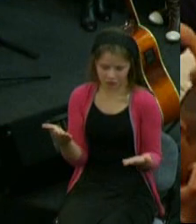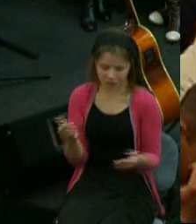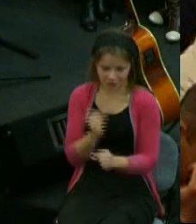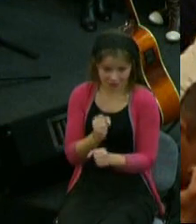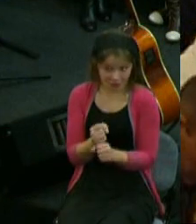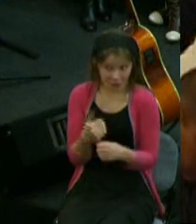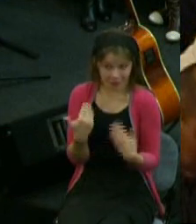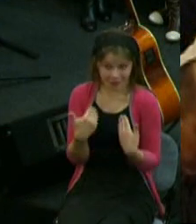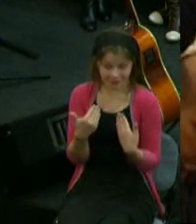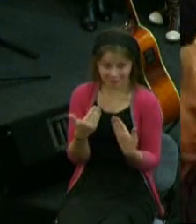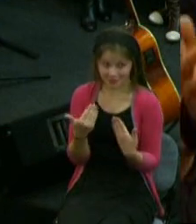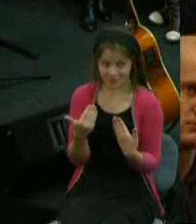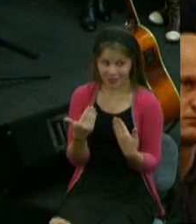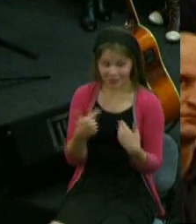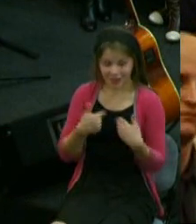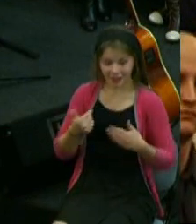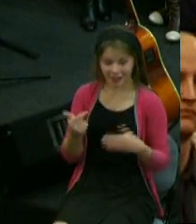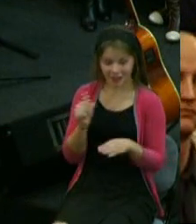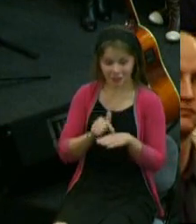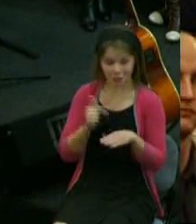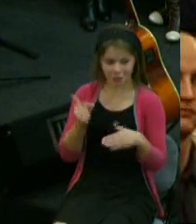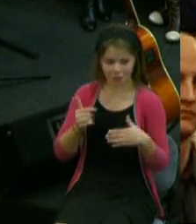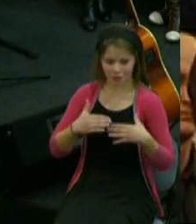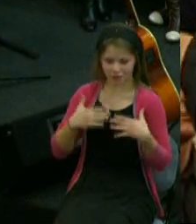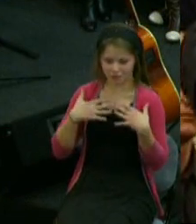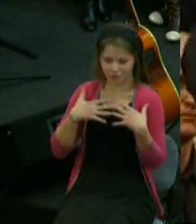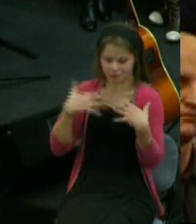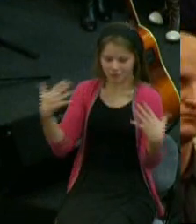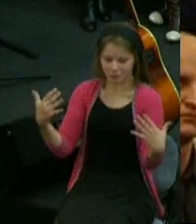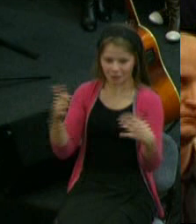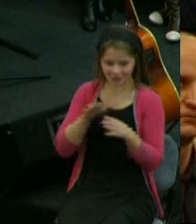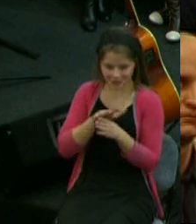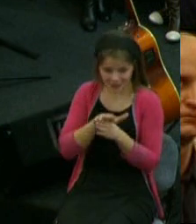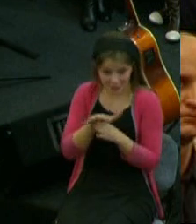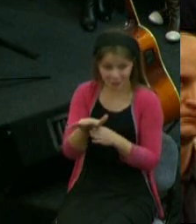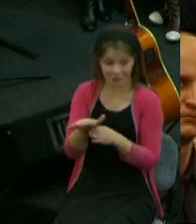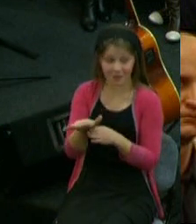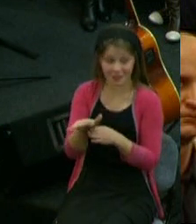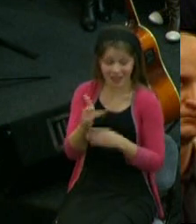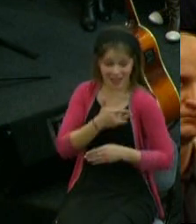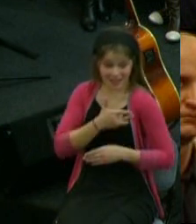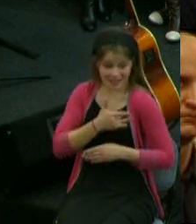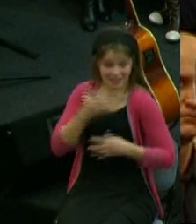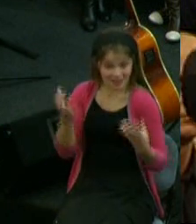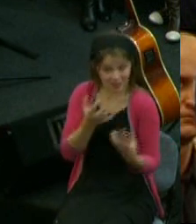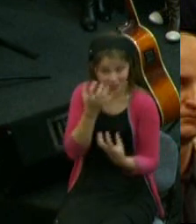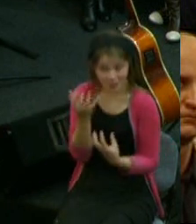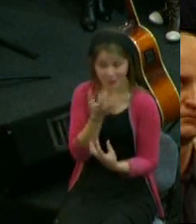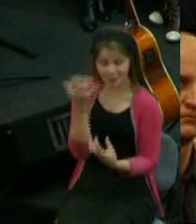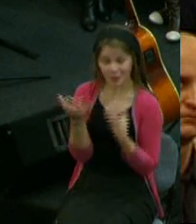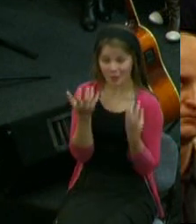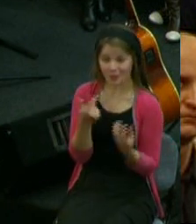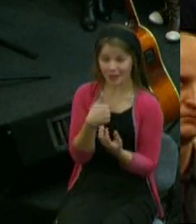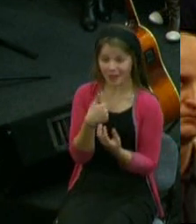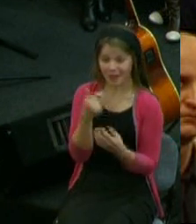мною робиться таке, як не робилося ніколи. Я відчув, що мої груди стали розширатись, моє серце стало наповнитись якимсь теплом.